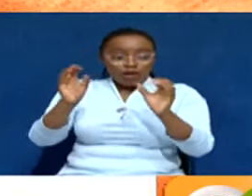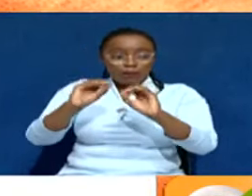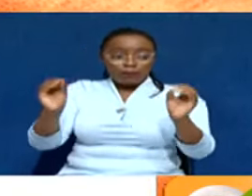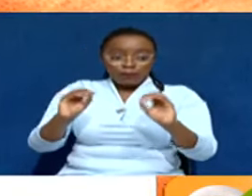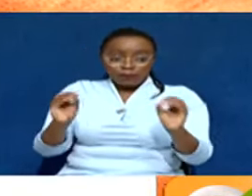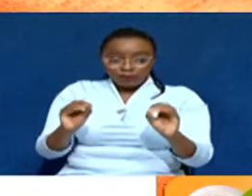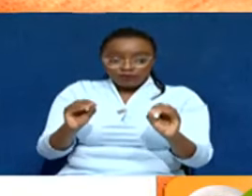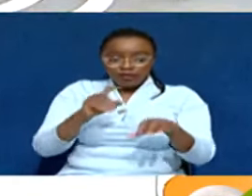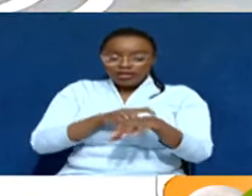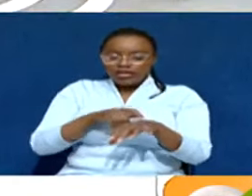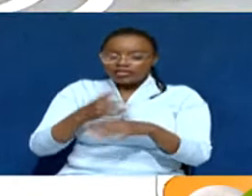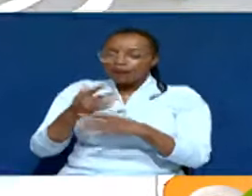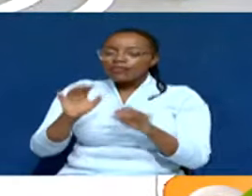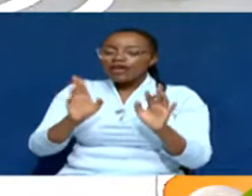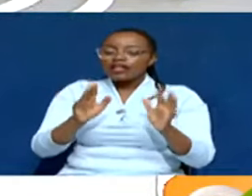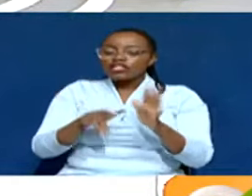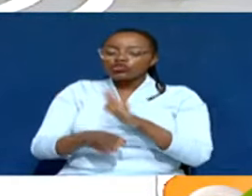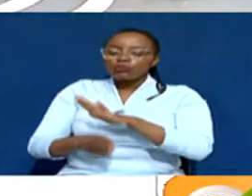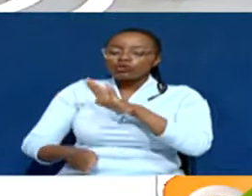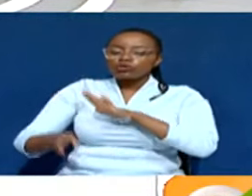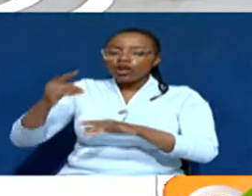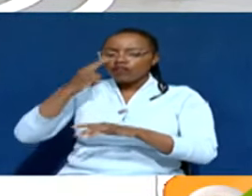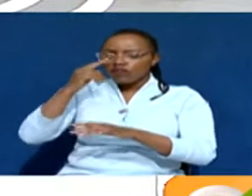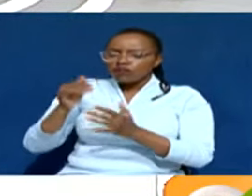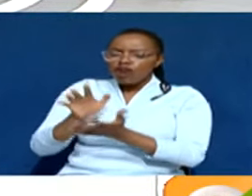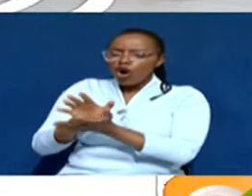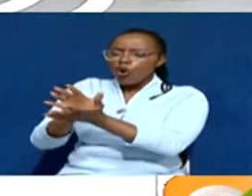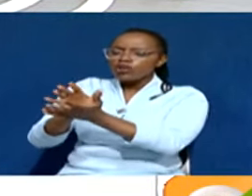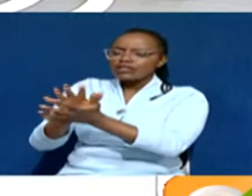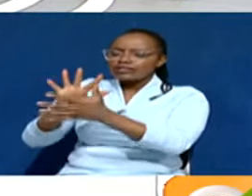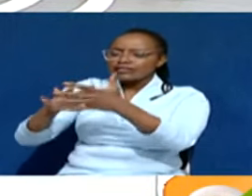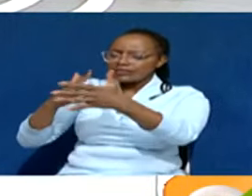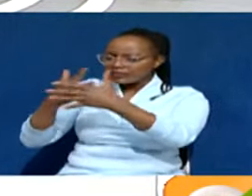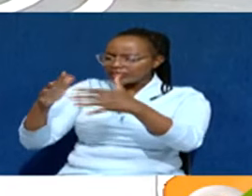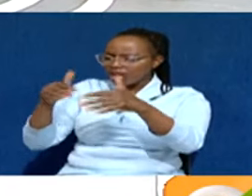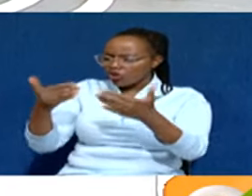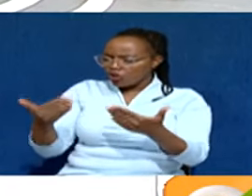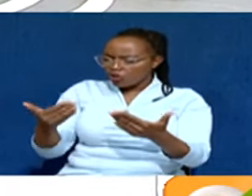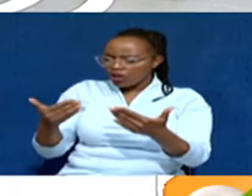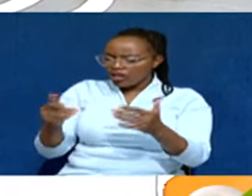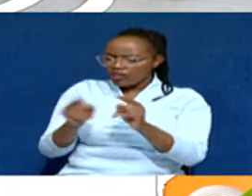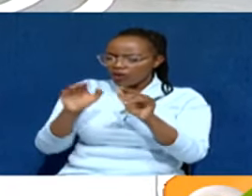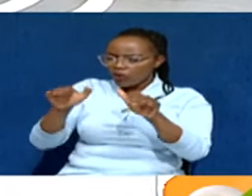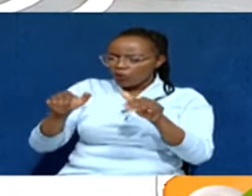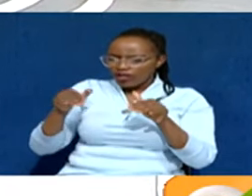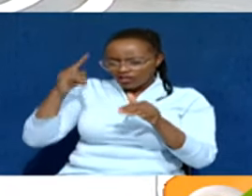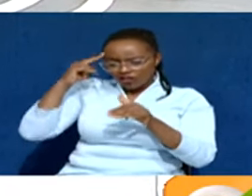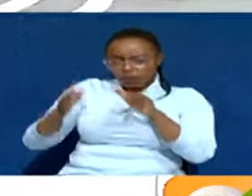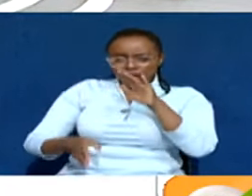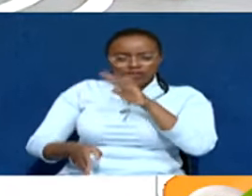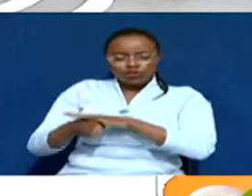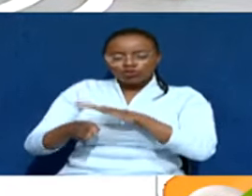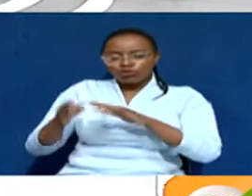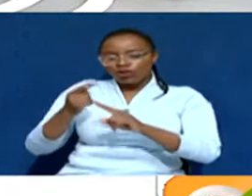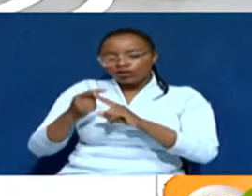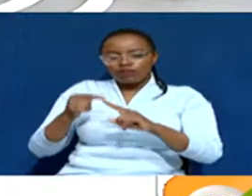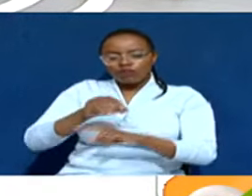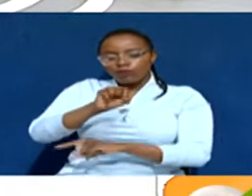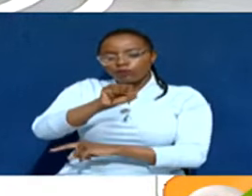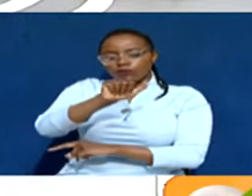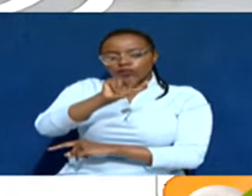So wakiweko deportation, yeah, ni kama holding cell ama ni kama they're waiting for their deportation to come back home,